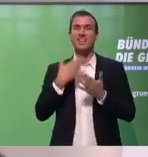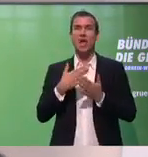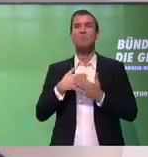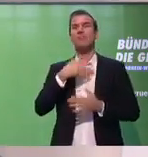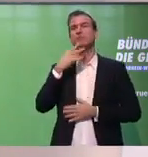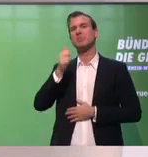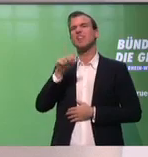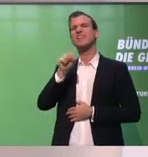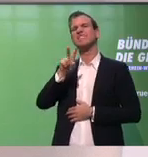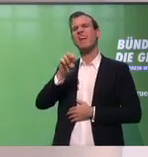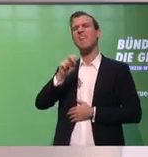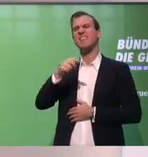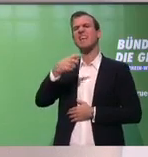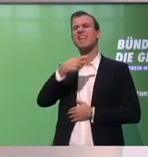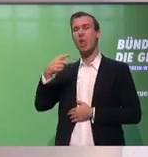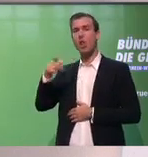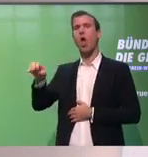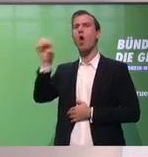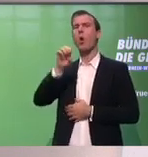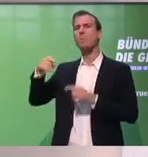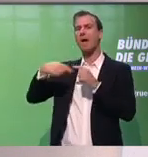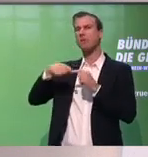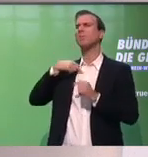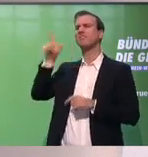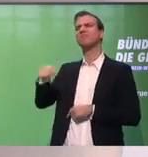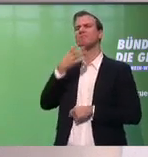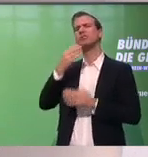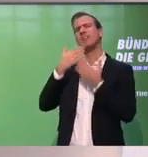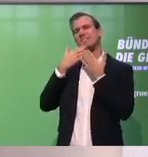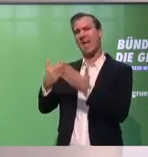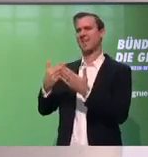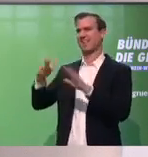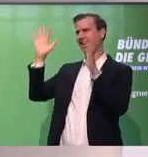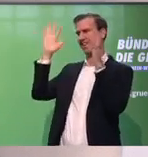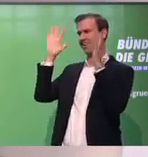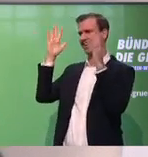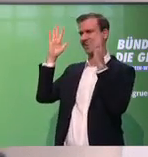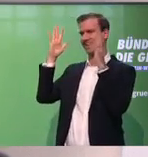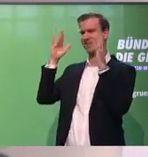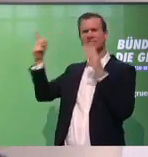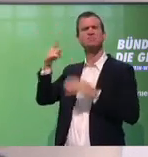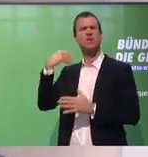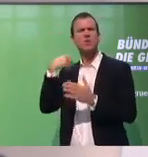Sven Giegold, unserem Europaabgeordneten, danken, der sich da sehr stark gemacht hat.